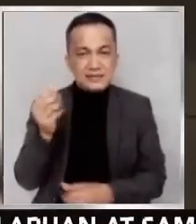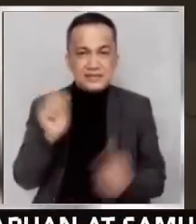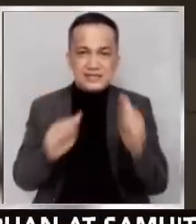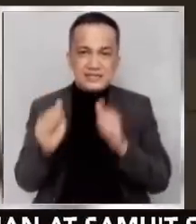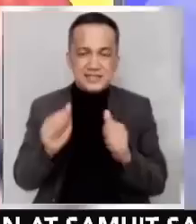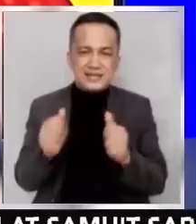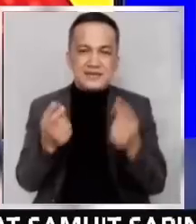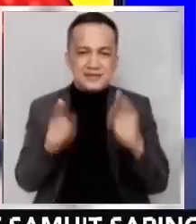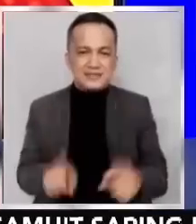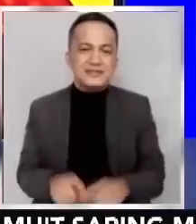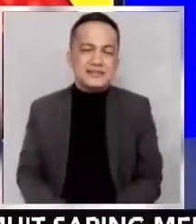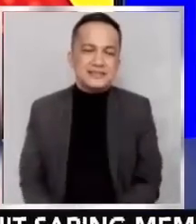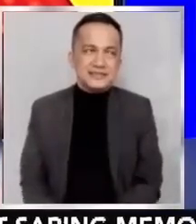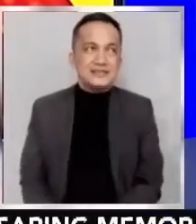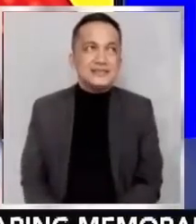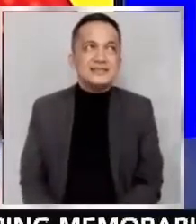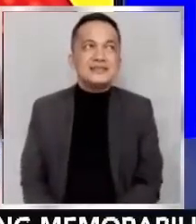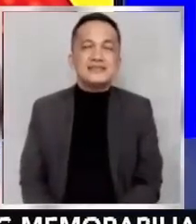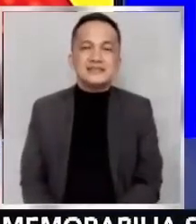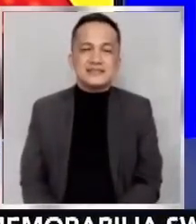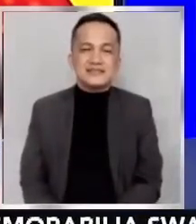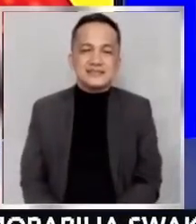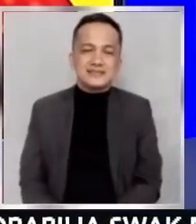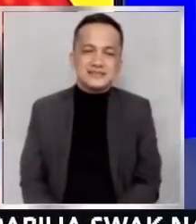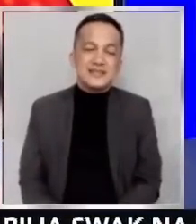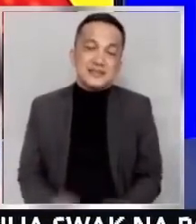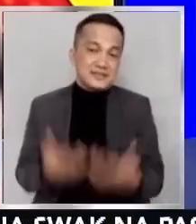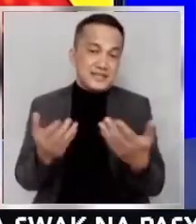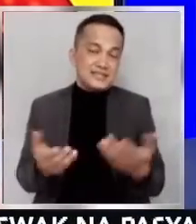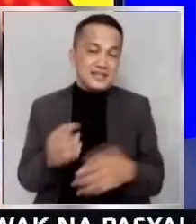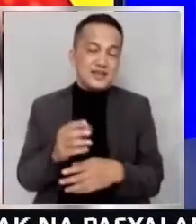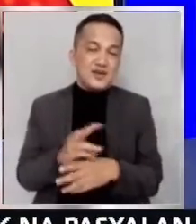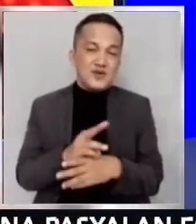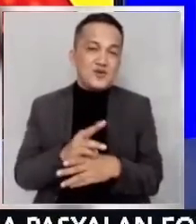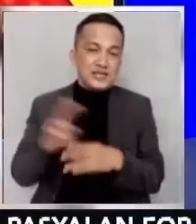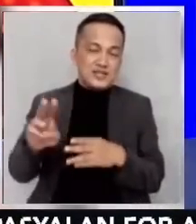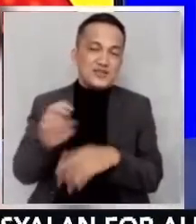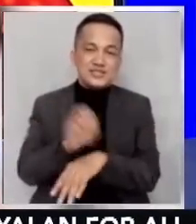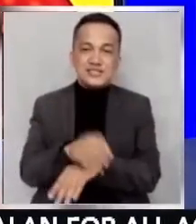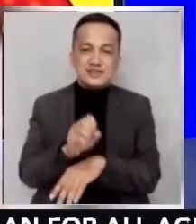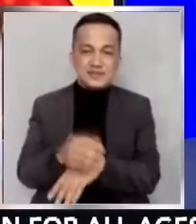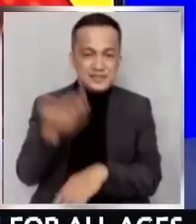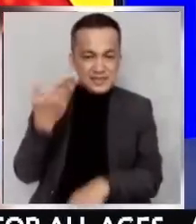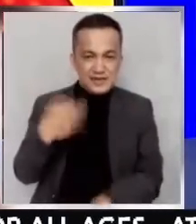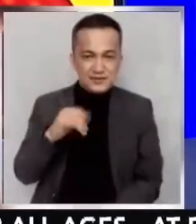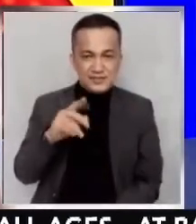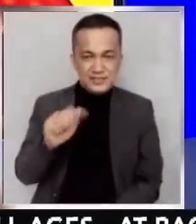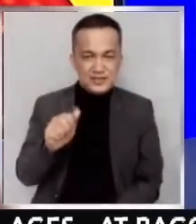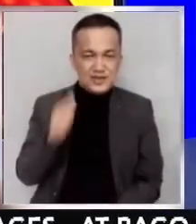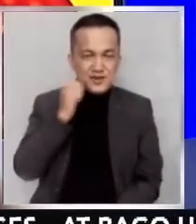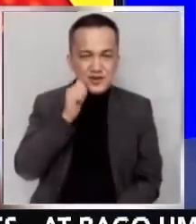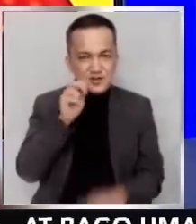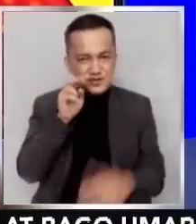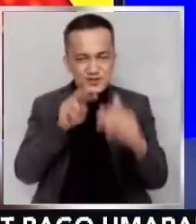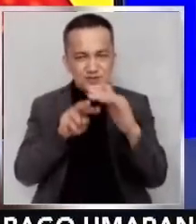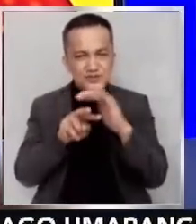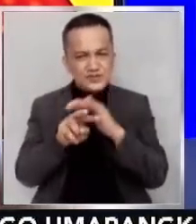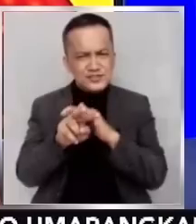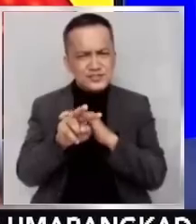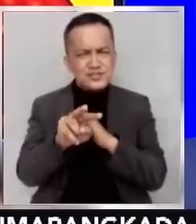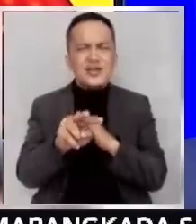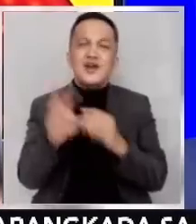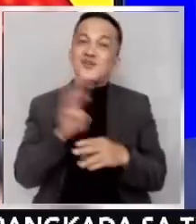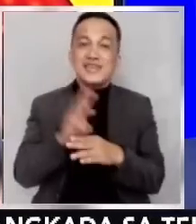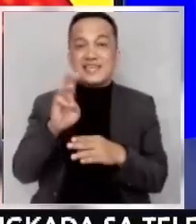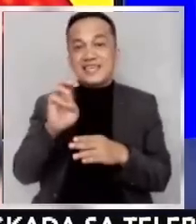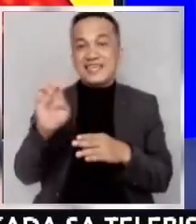Happenings. And that's it for our week-long chikahan. Ako po si Iya Arellano, always looking forward to the weekend.